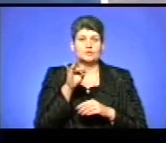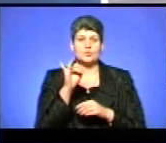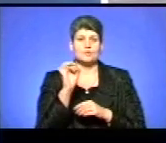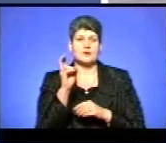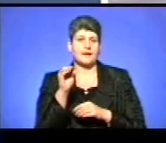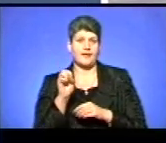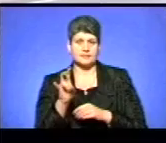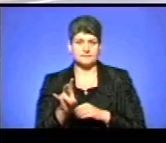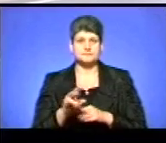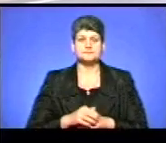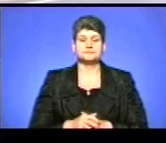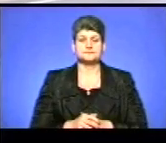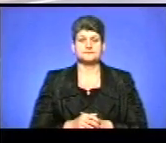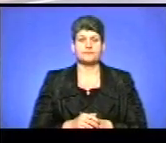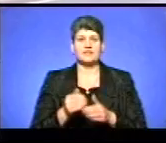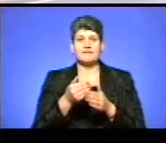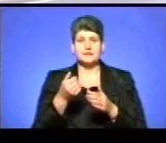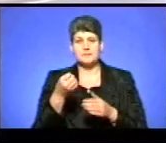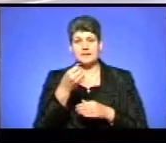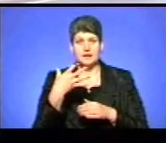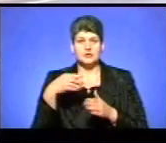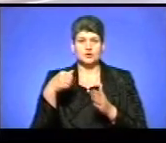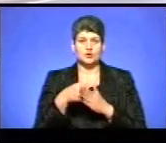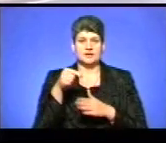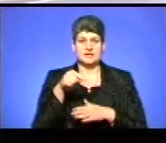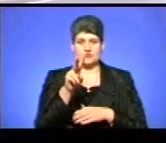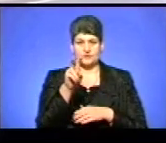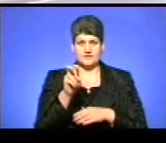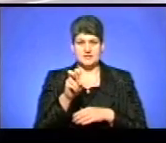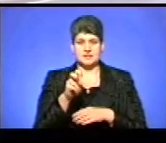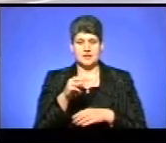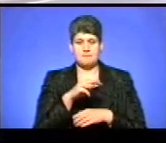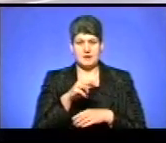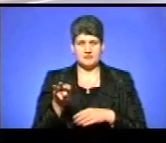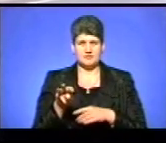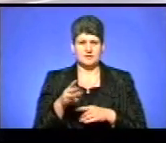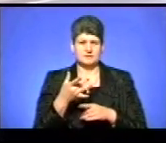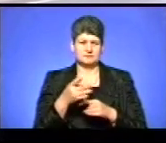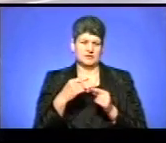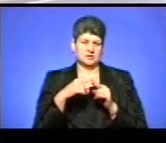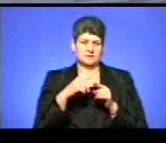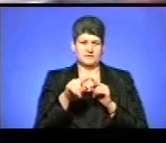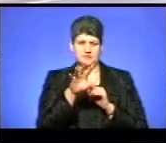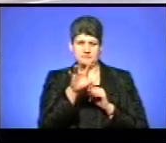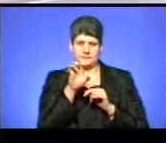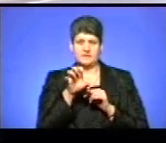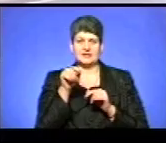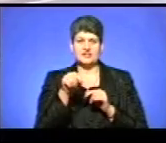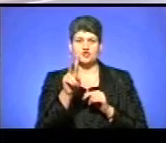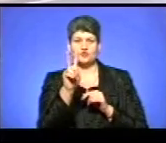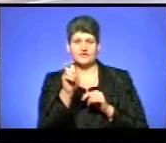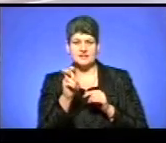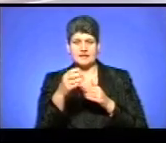Богдан Шевчук. Від 15 до 1200 метрів. Тобто він вимірює швидкість, там, ну, починаючи від 1200 і